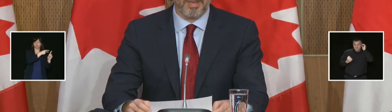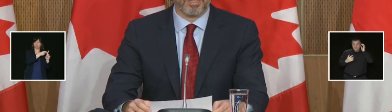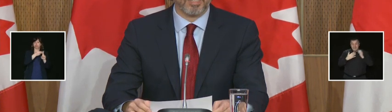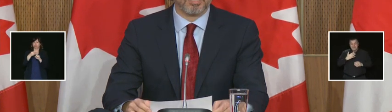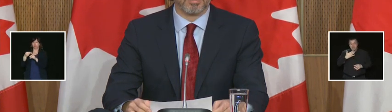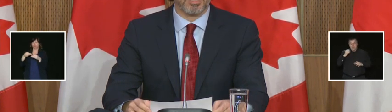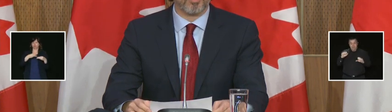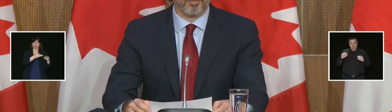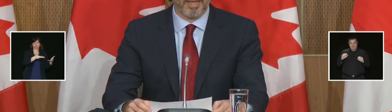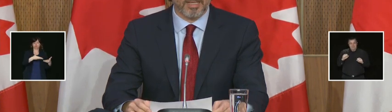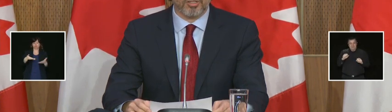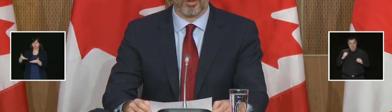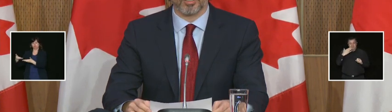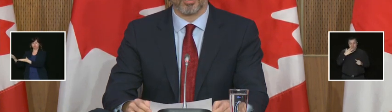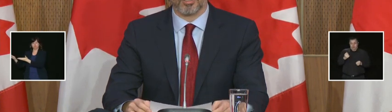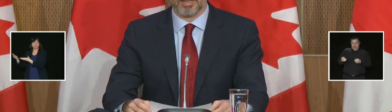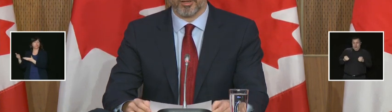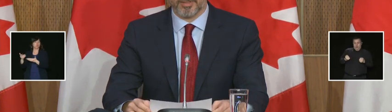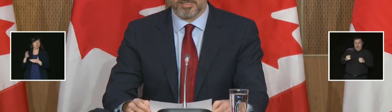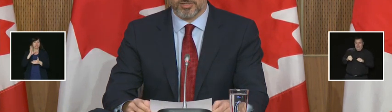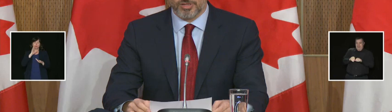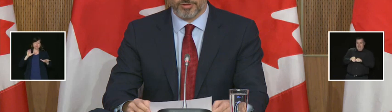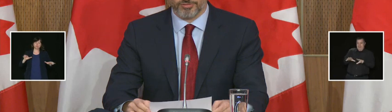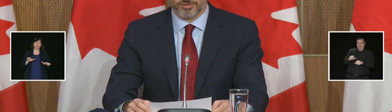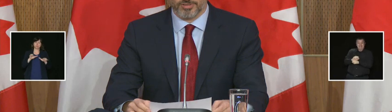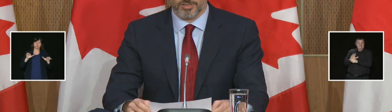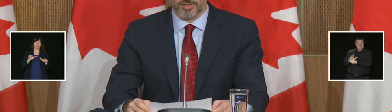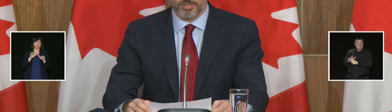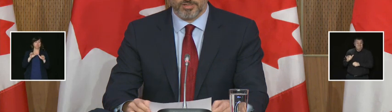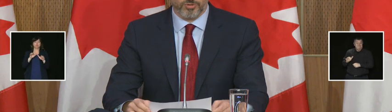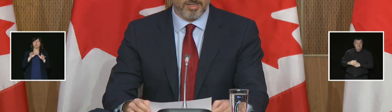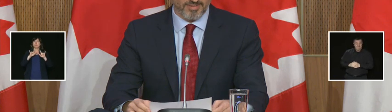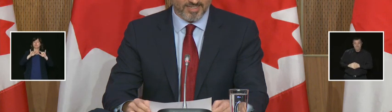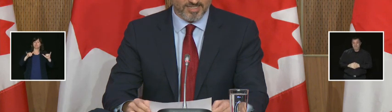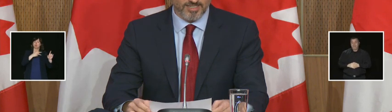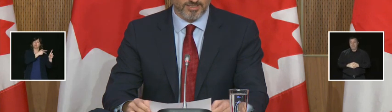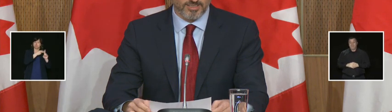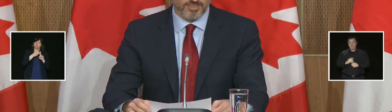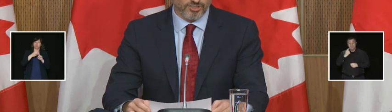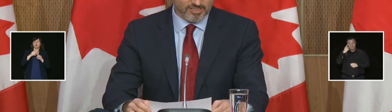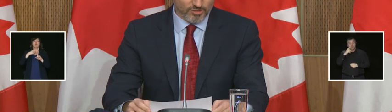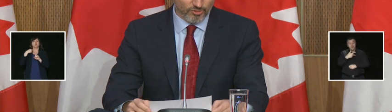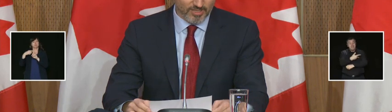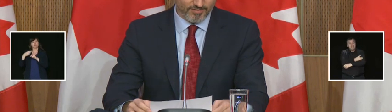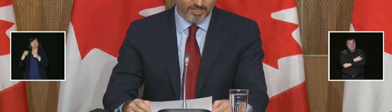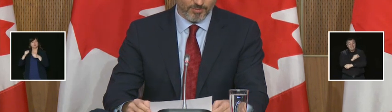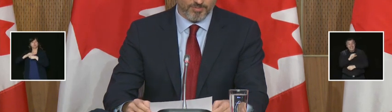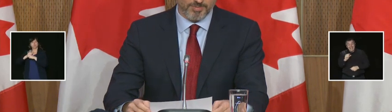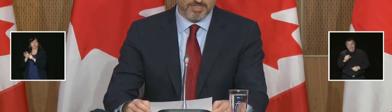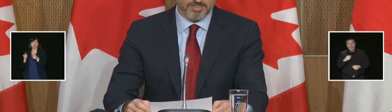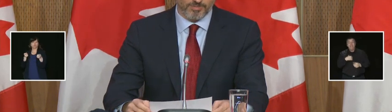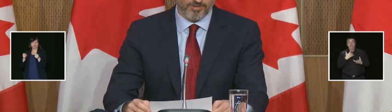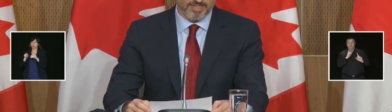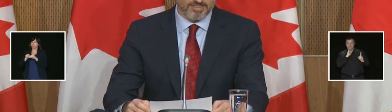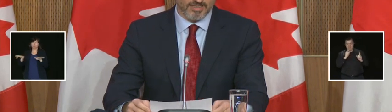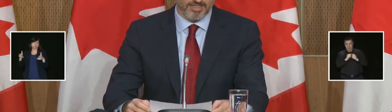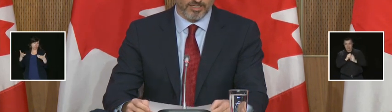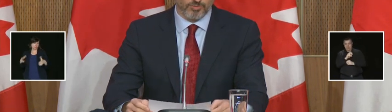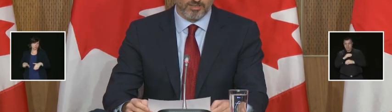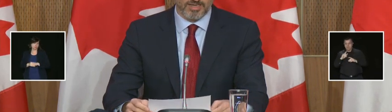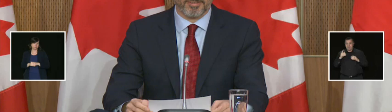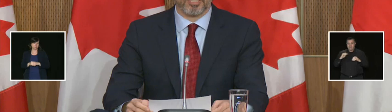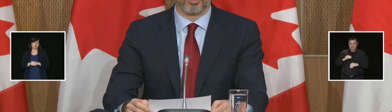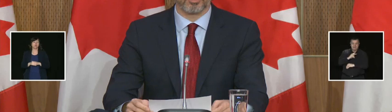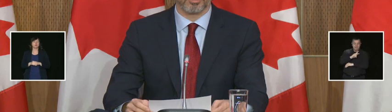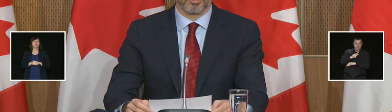pour maîtriser la propagation la kfw 19 pour les vaccins j'ai discuté avec les premiers ministres des provinces et des territoires